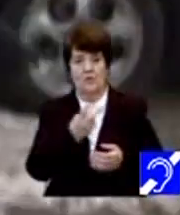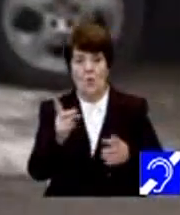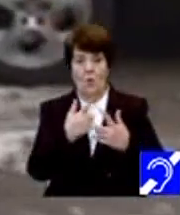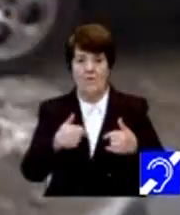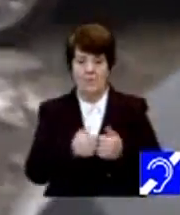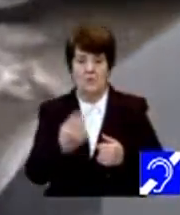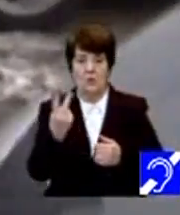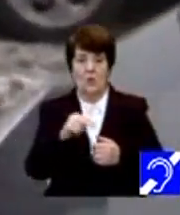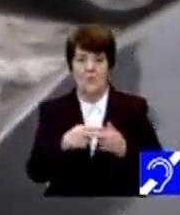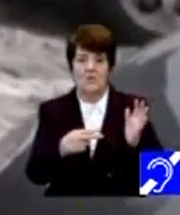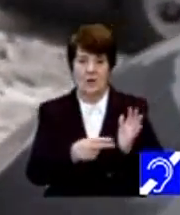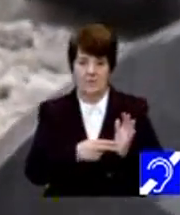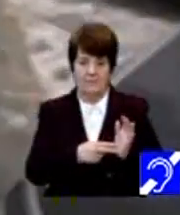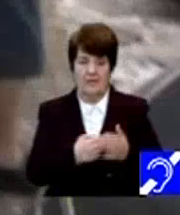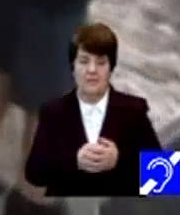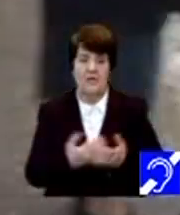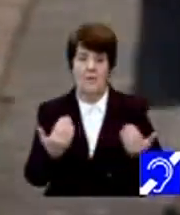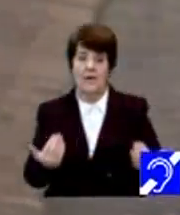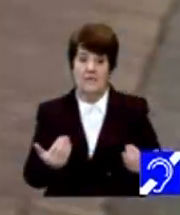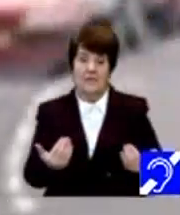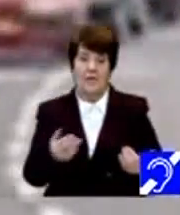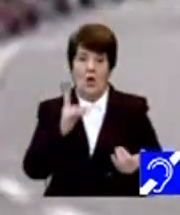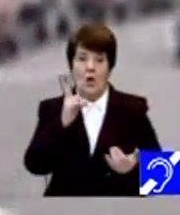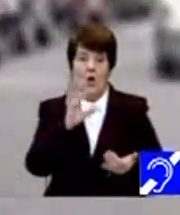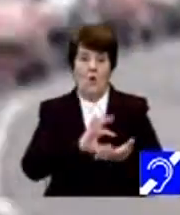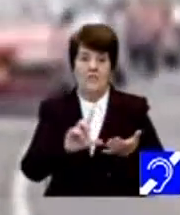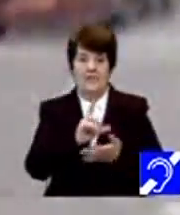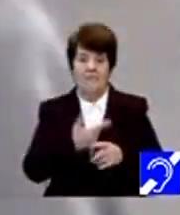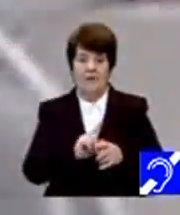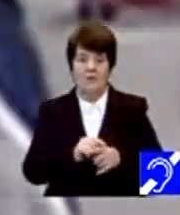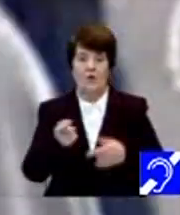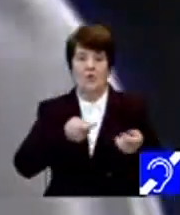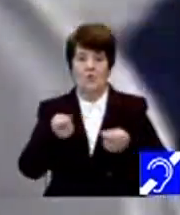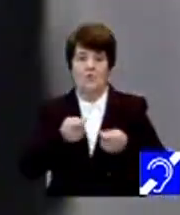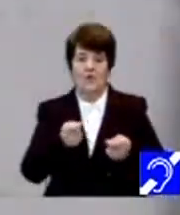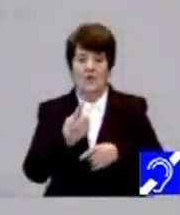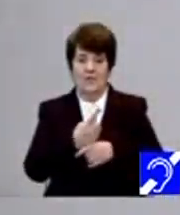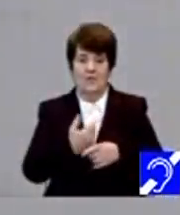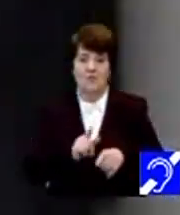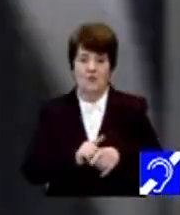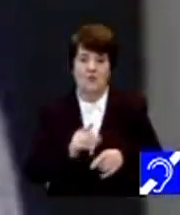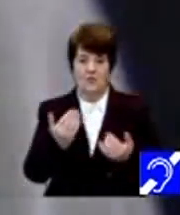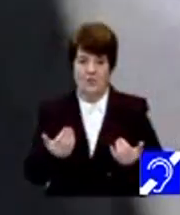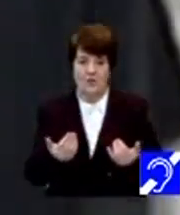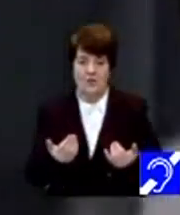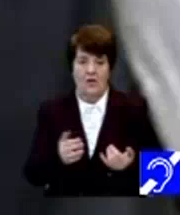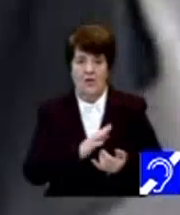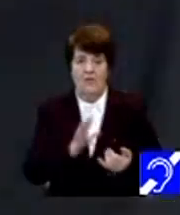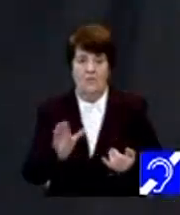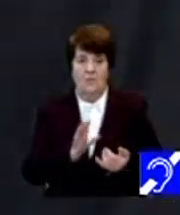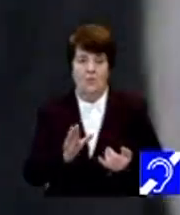divorțul dintre cele două formațiuni în 2017. În prezent, conservatorii sunt în coaliția de guvernământ cu Verzii de stânga și și-au